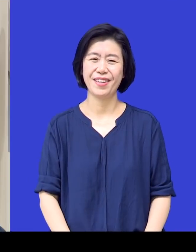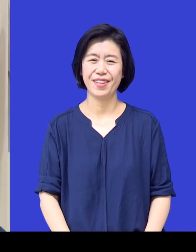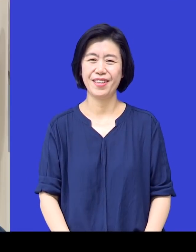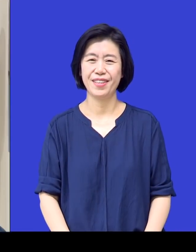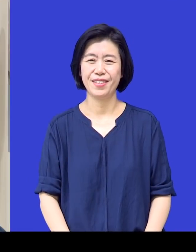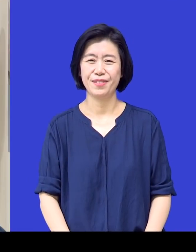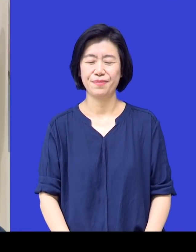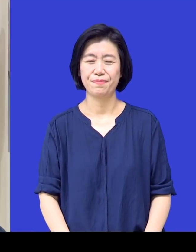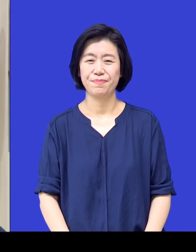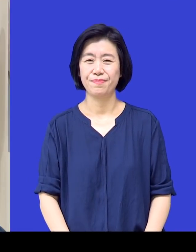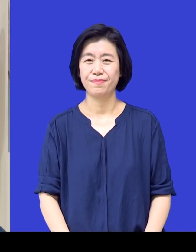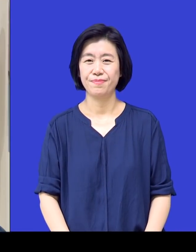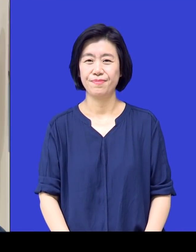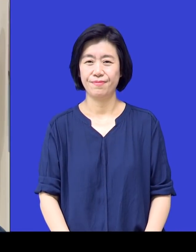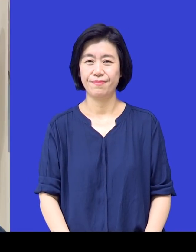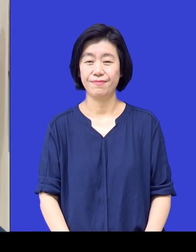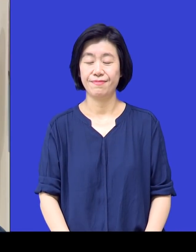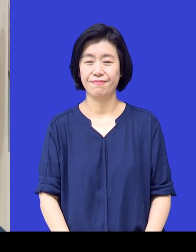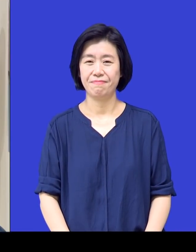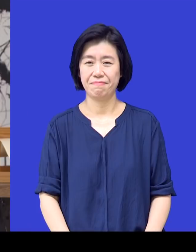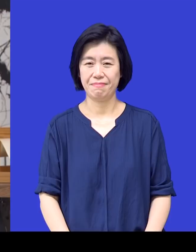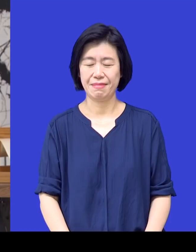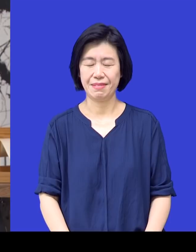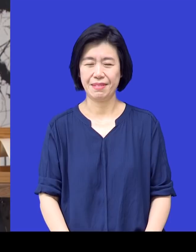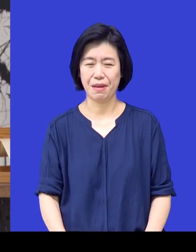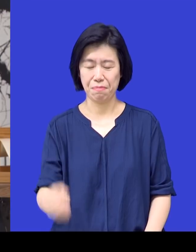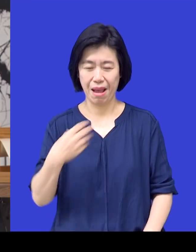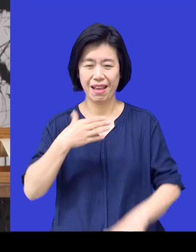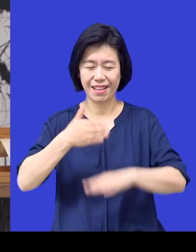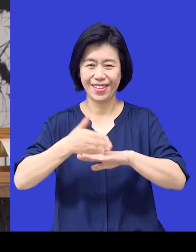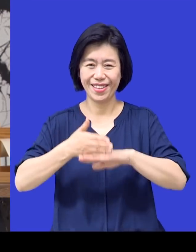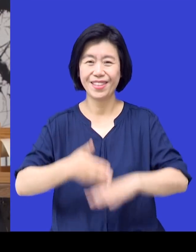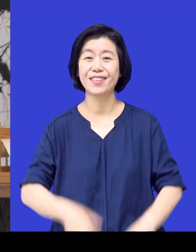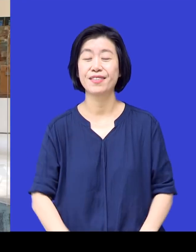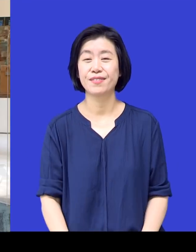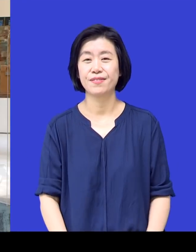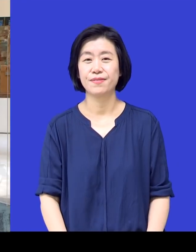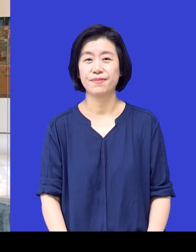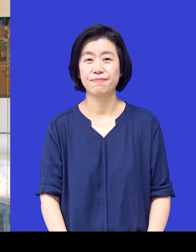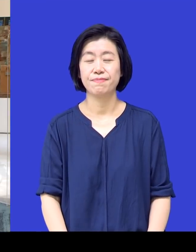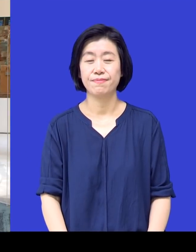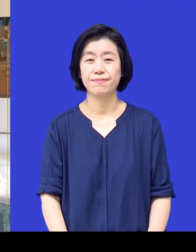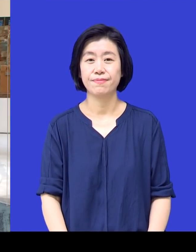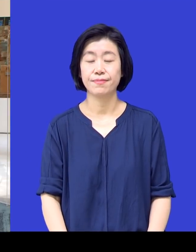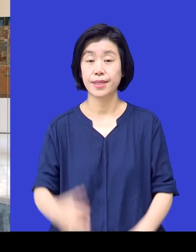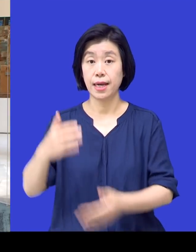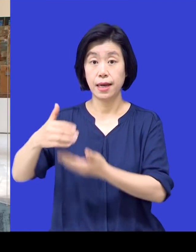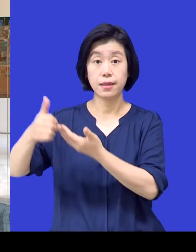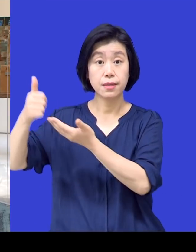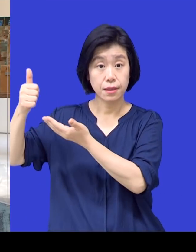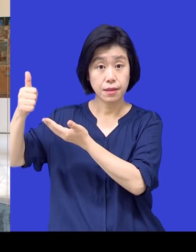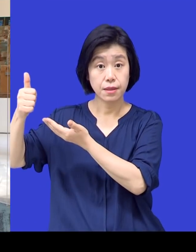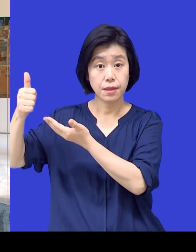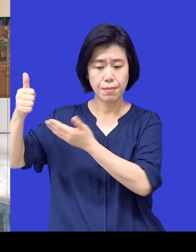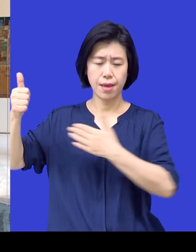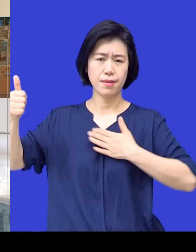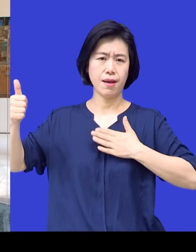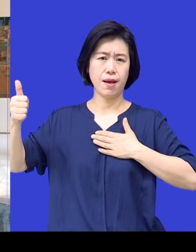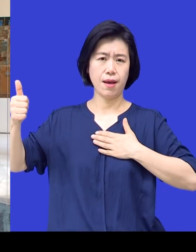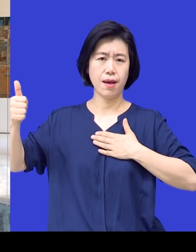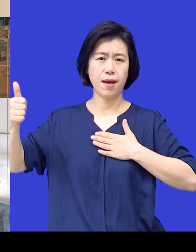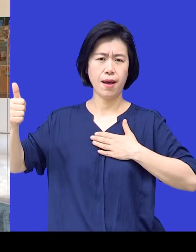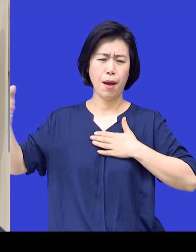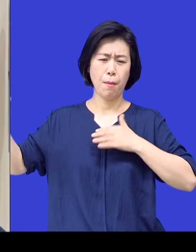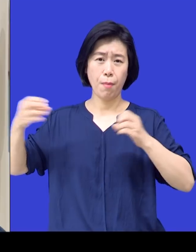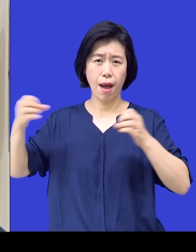항상 저 하는데요. 감사합니다. 네. 그래서 그 하나님과 여기에 대해서